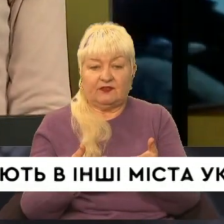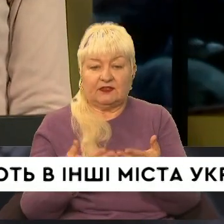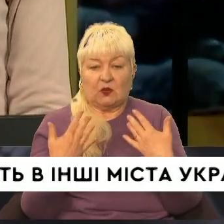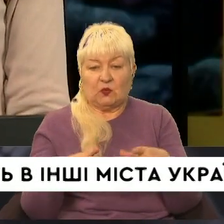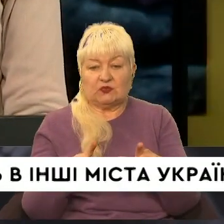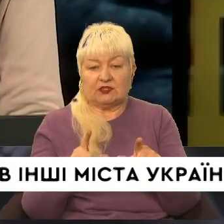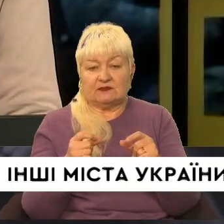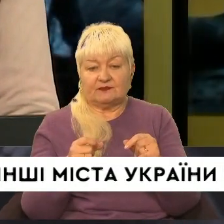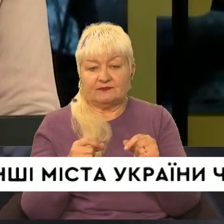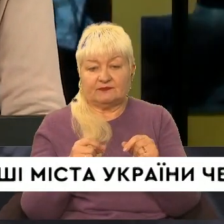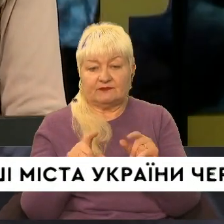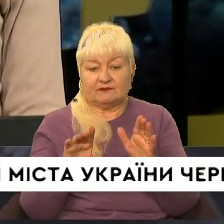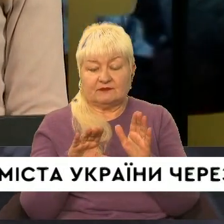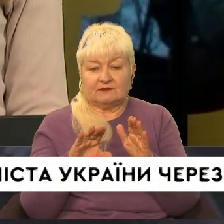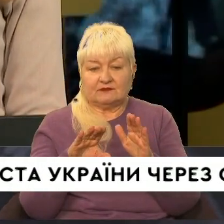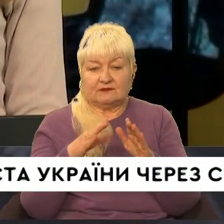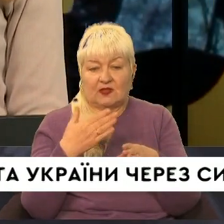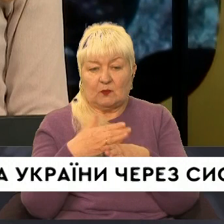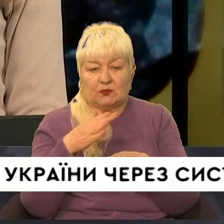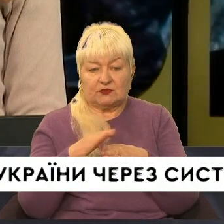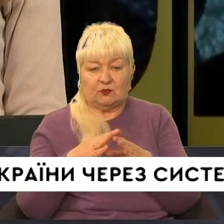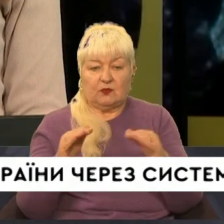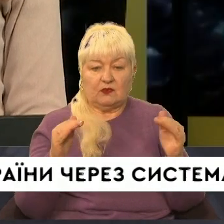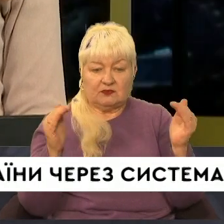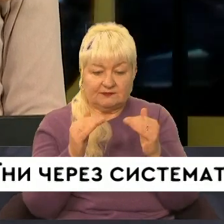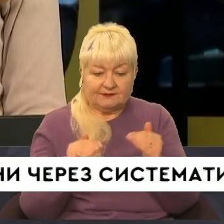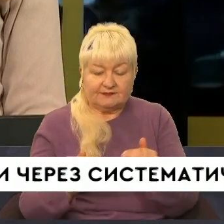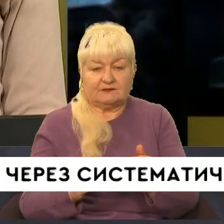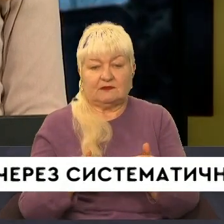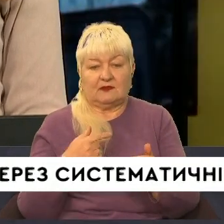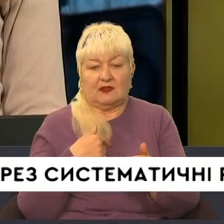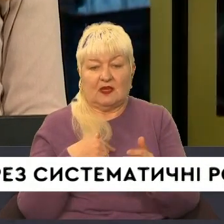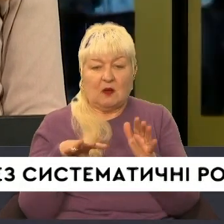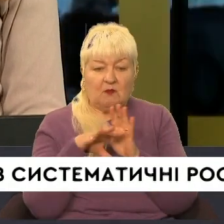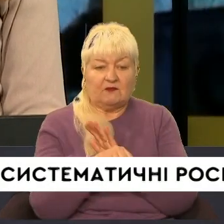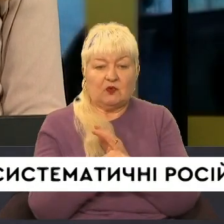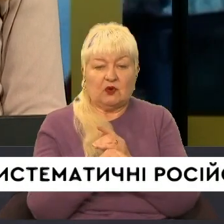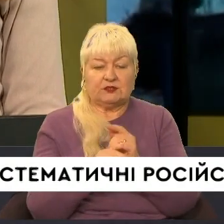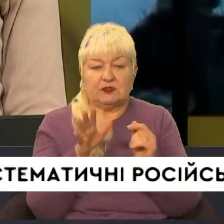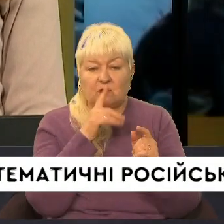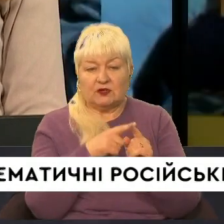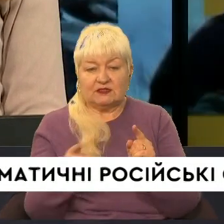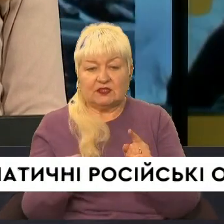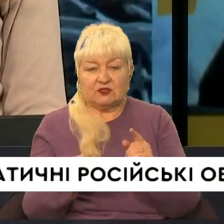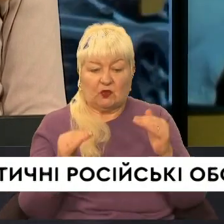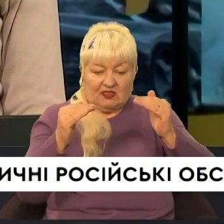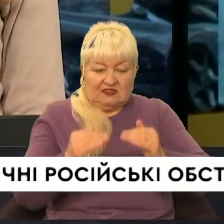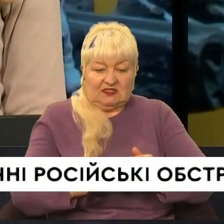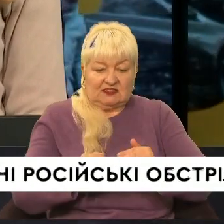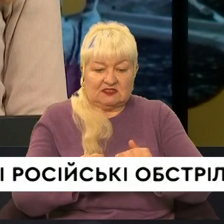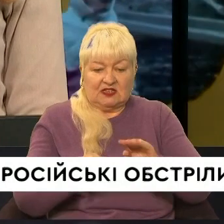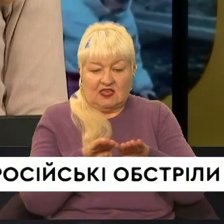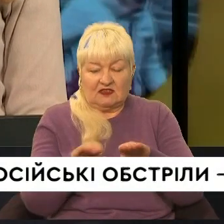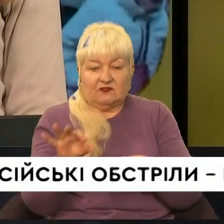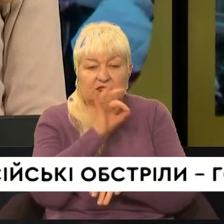засинає, тому що ми входимо в мертвий сезон, так званий, через зниження сезонного споживання, а тут отримали